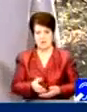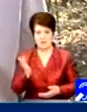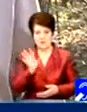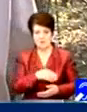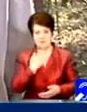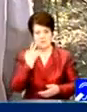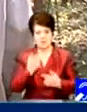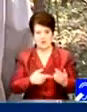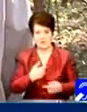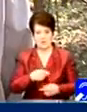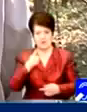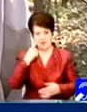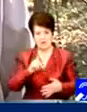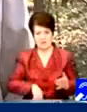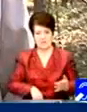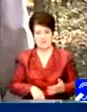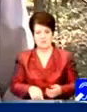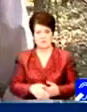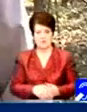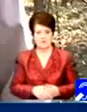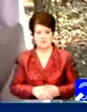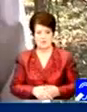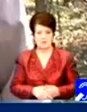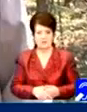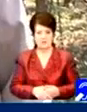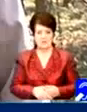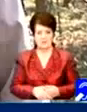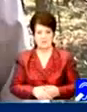totdeauna credeau că au să se întoarcă.